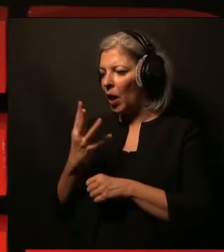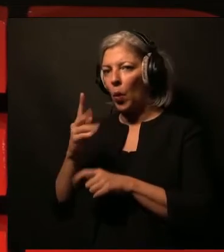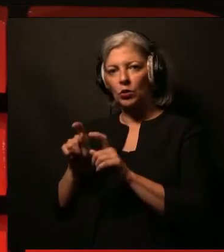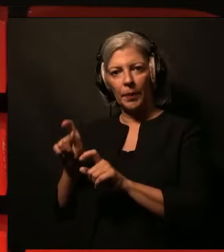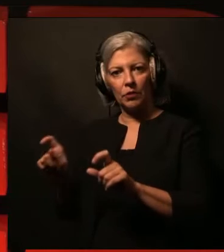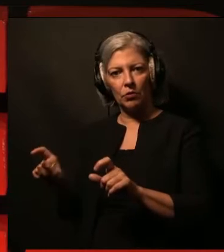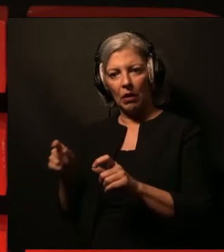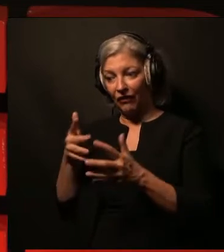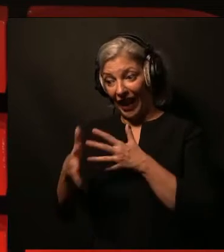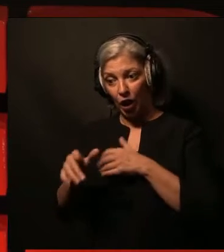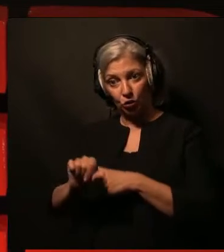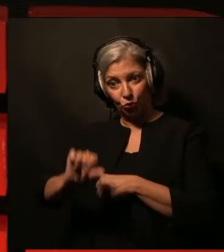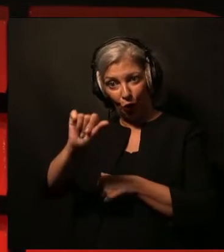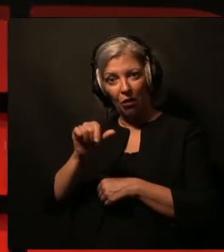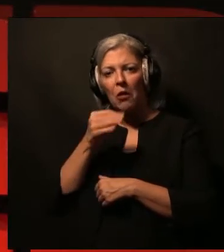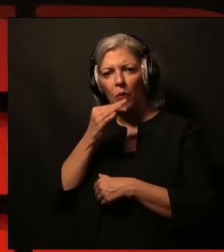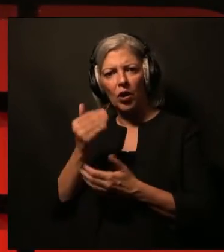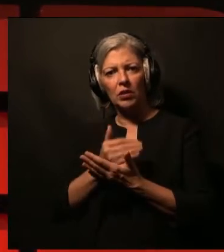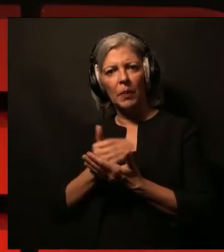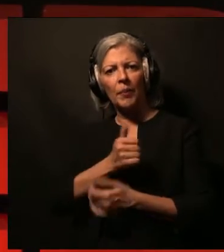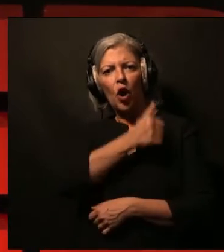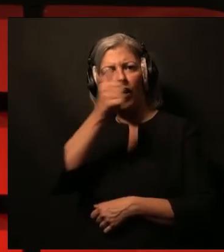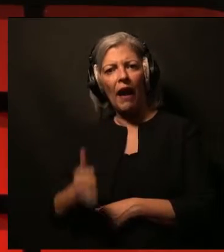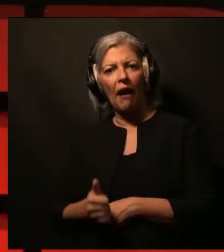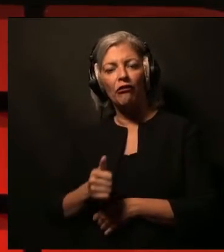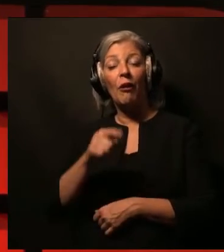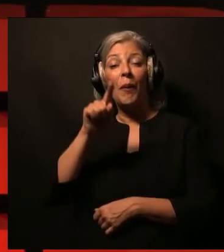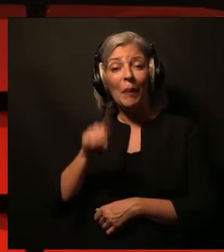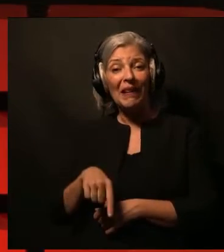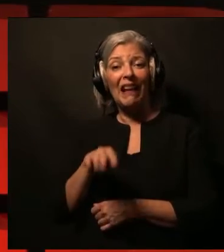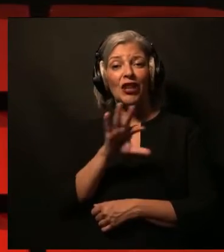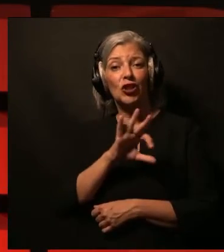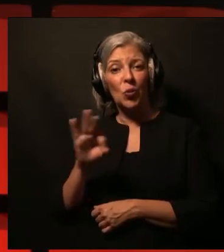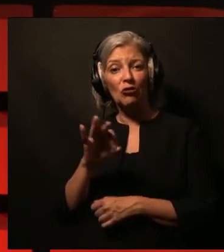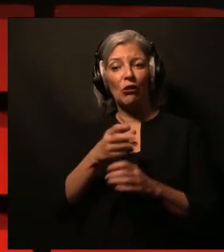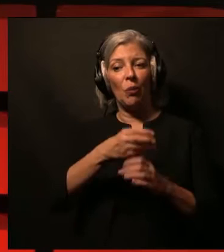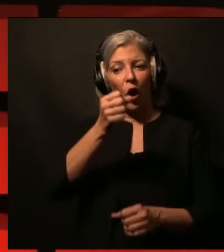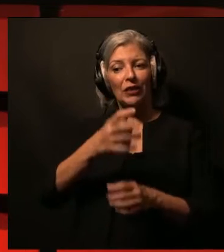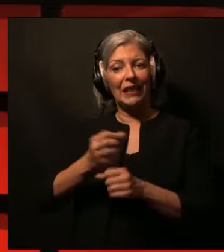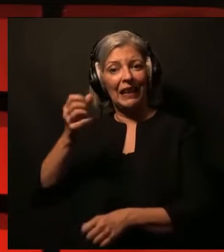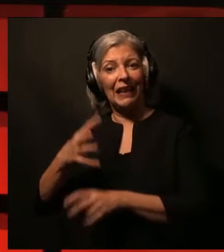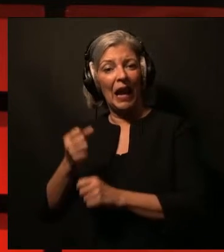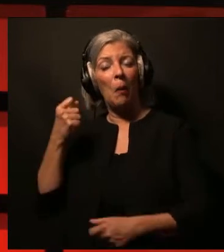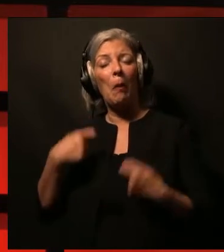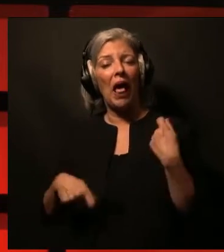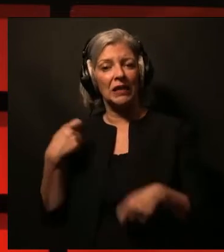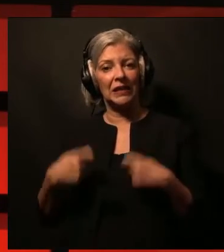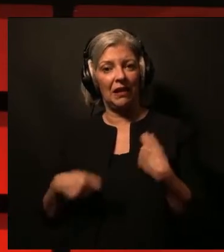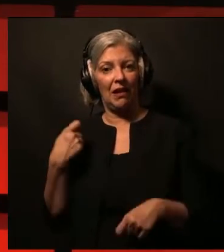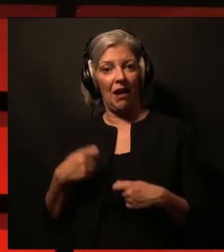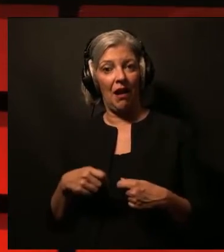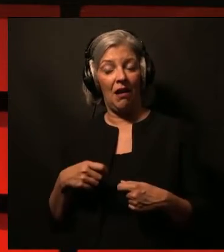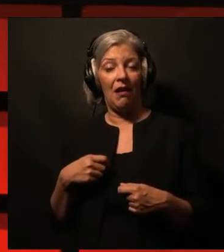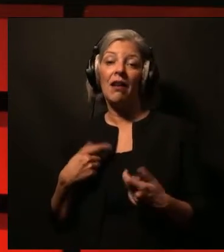persone di risparmiare annualmente ben 1500 bottiglie in plastica e